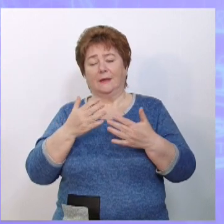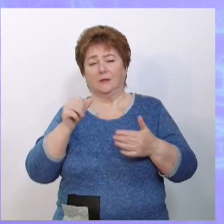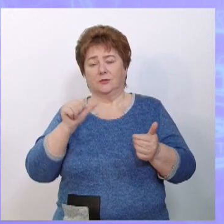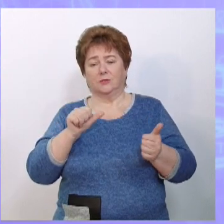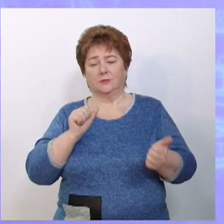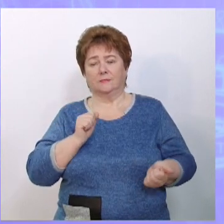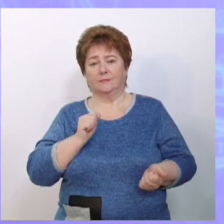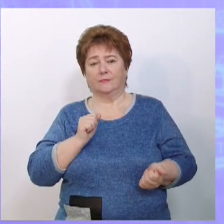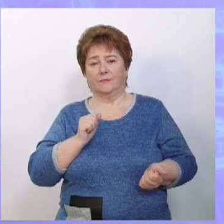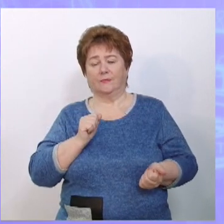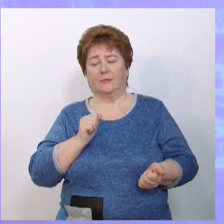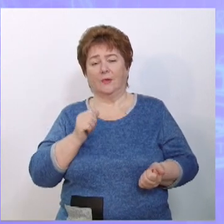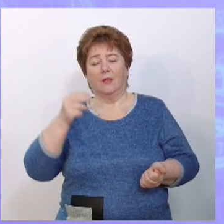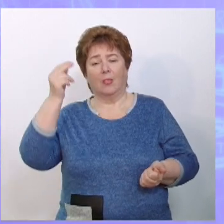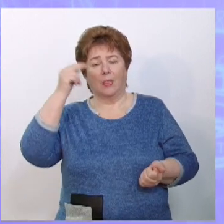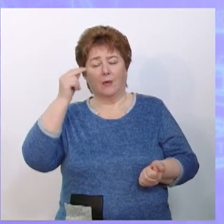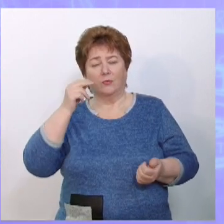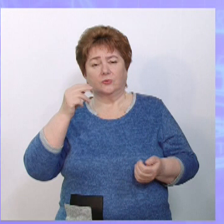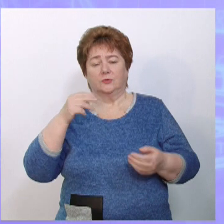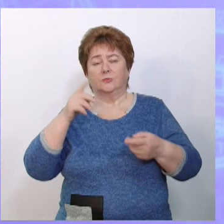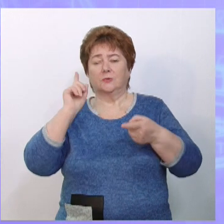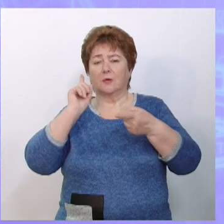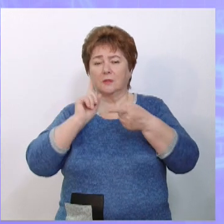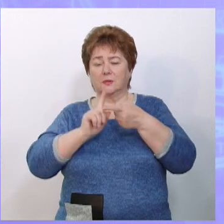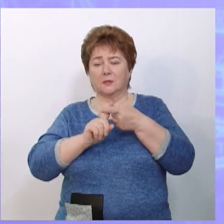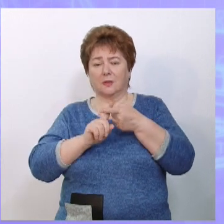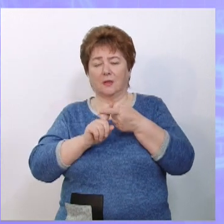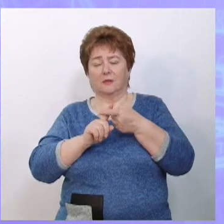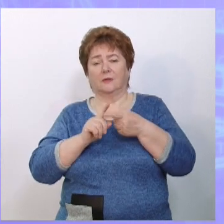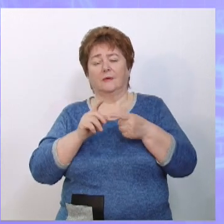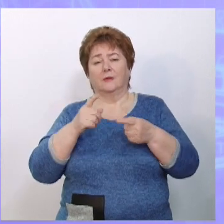6. Научимся